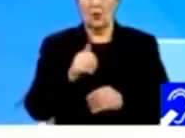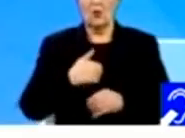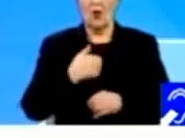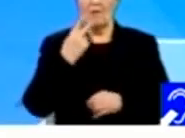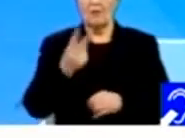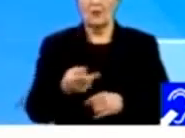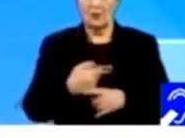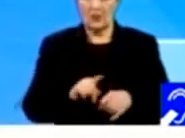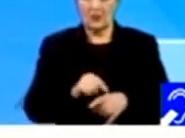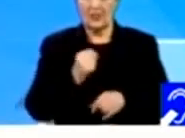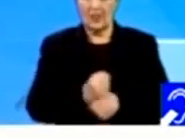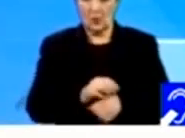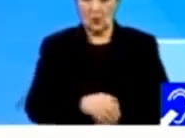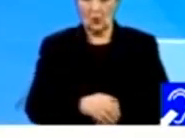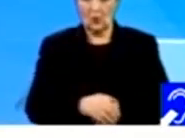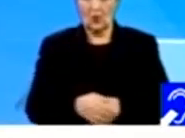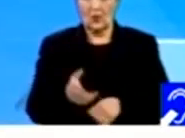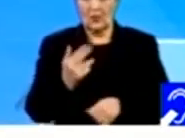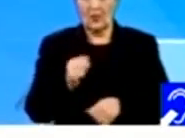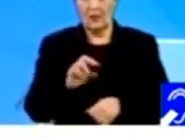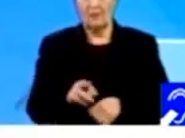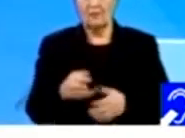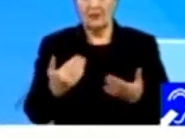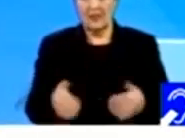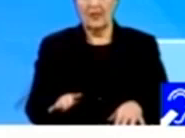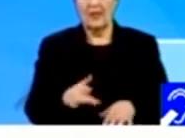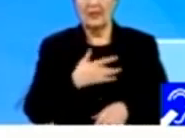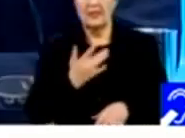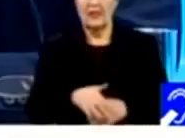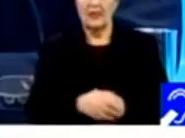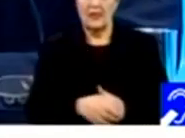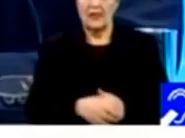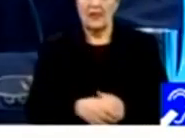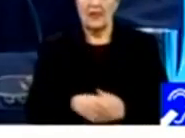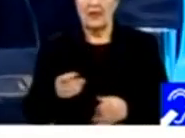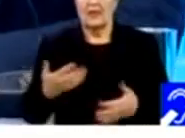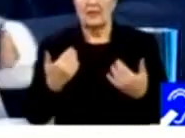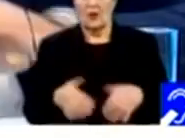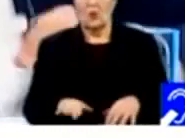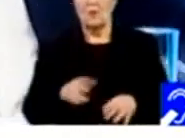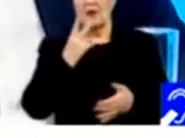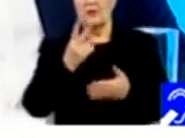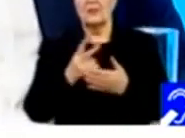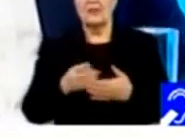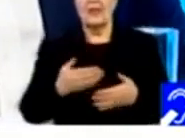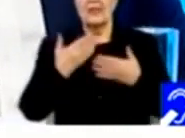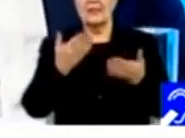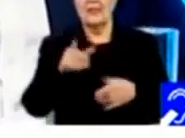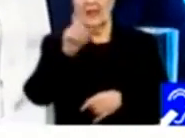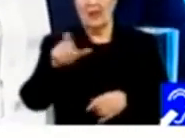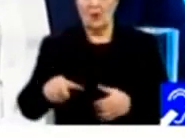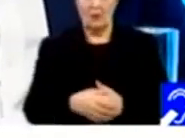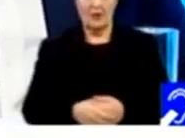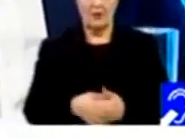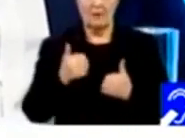că aceste lucruri erau scrise. De asta am... Erau scrise. Mesajul de final pentru alegători, vă rog. Domnule Ciobanu.